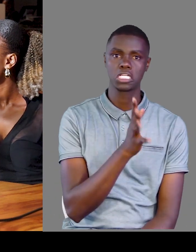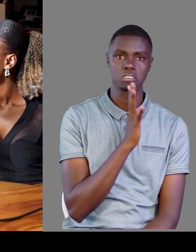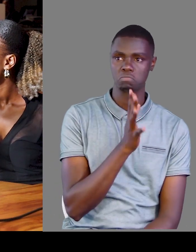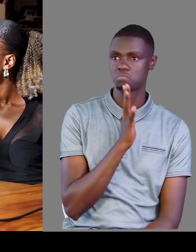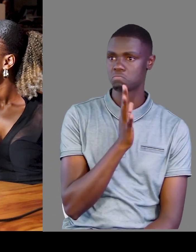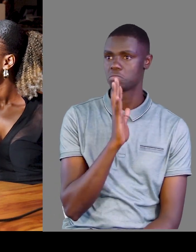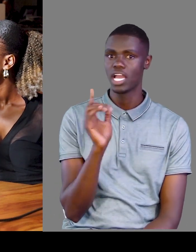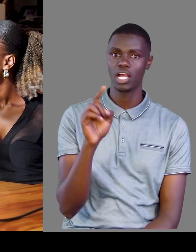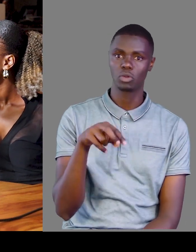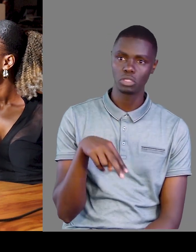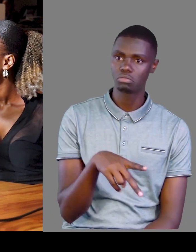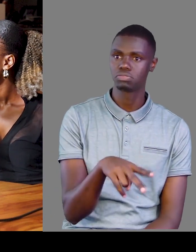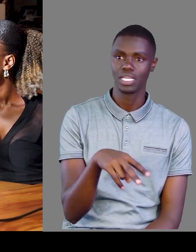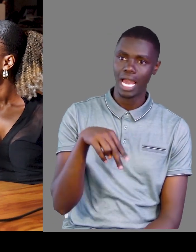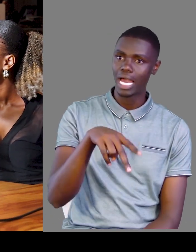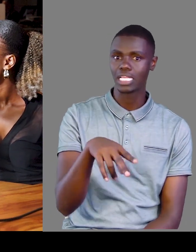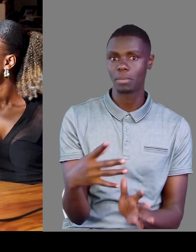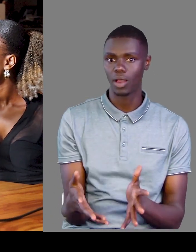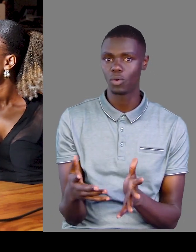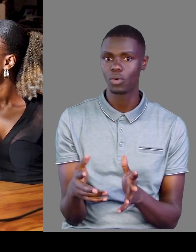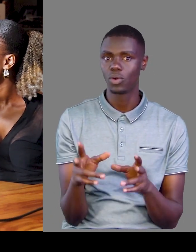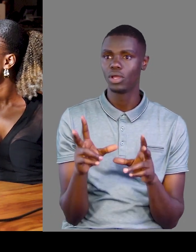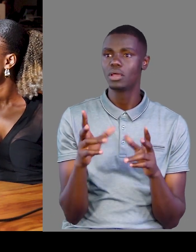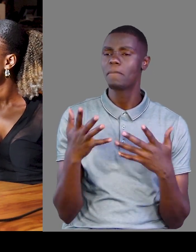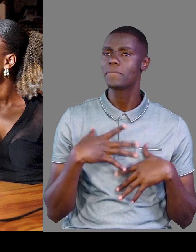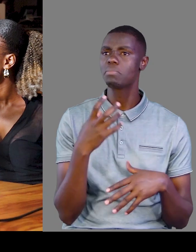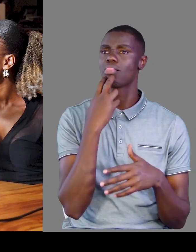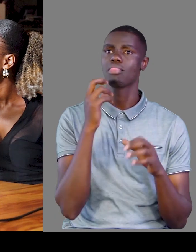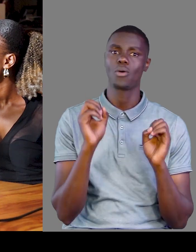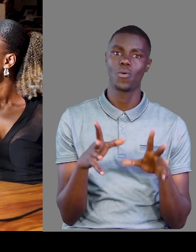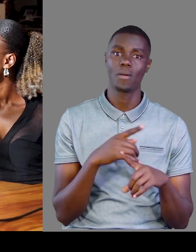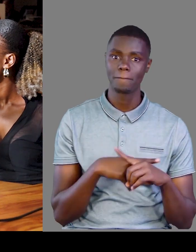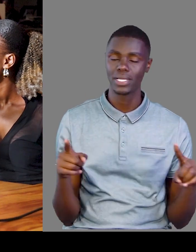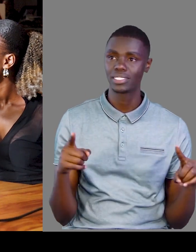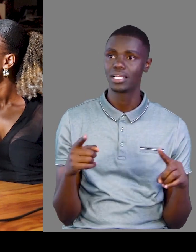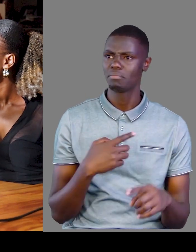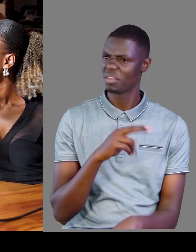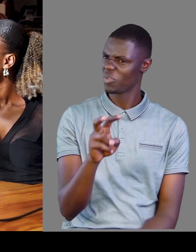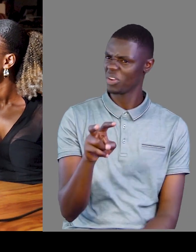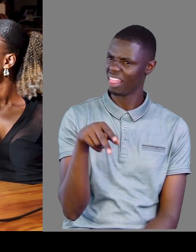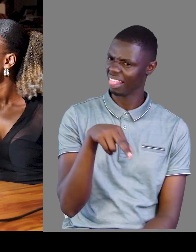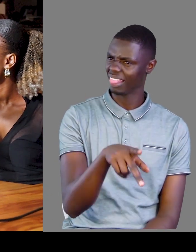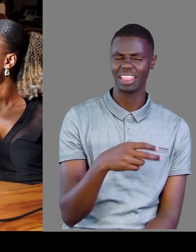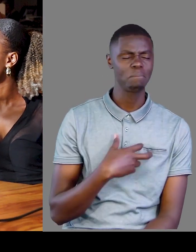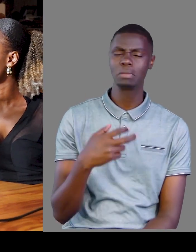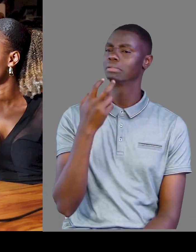Alikuwa akikuja kutembea na ingia kitembea hivyo. Hakuna mtu mmoja anacheka. Lakini kwa angalau jamaa anatembea hivi wallahi